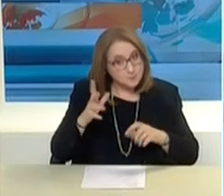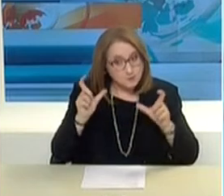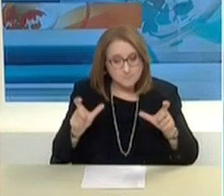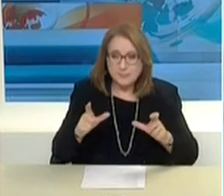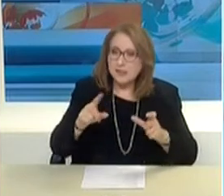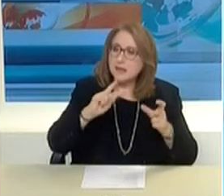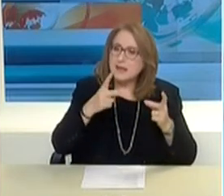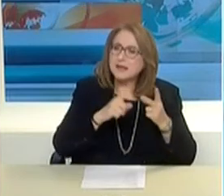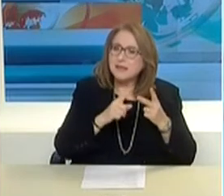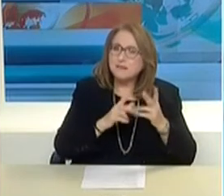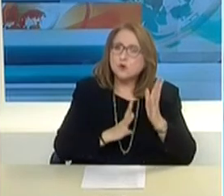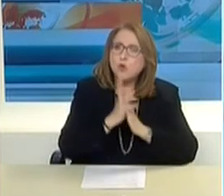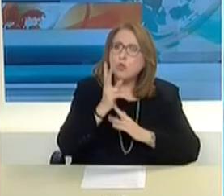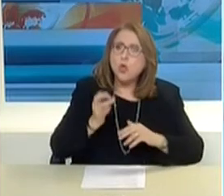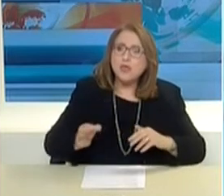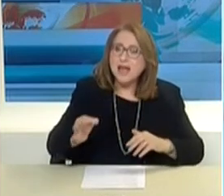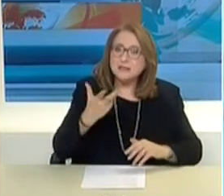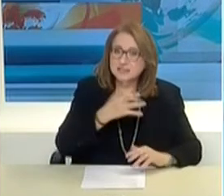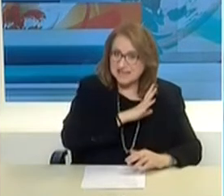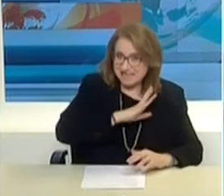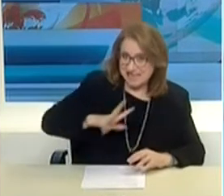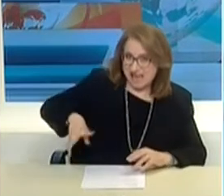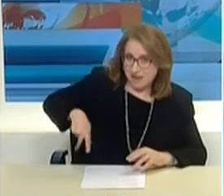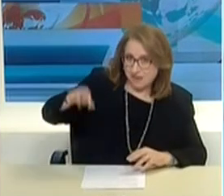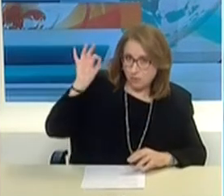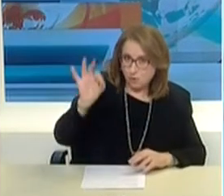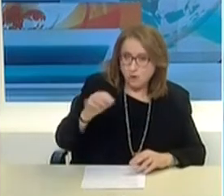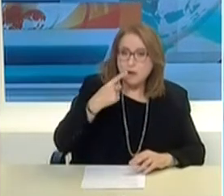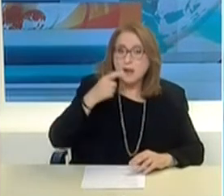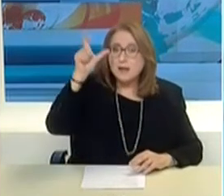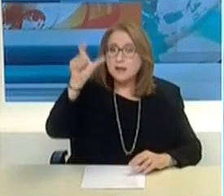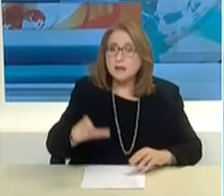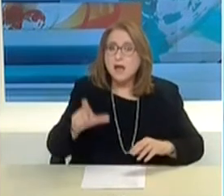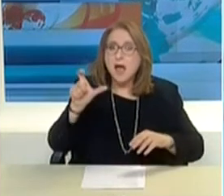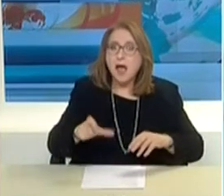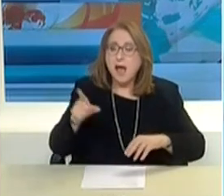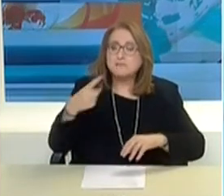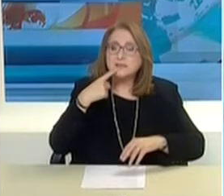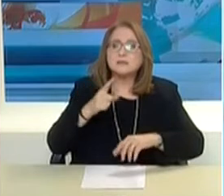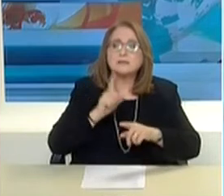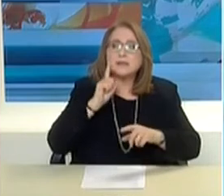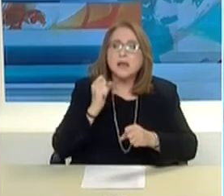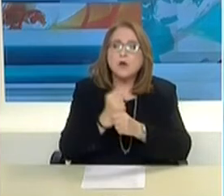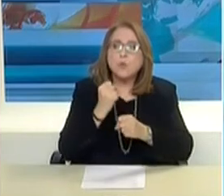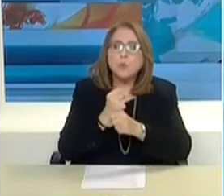Κάρπαθο όταν λέτε για νησί των Δωδεκανήσων, γιατί κυκλοφόρησε ότι είναι νοσηλεύτρια, εσείς μας είπατε για επισκέπτη από Αθήνα. Ευχαριστώ.